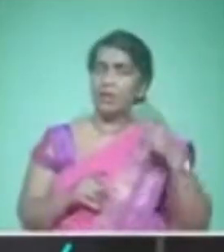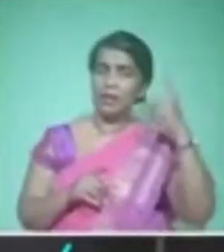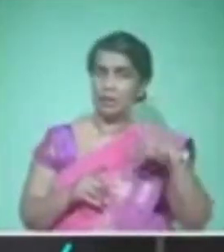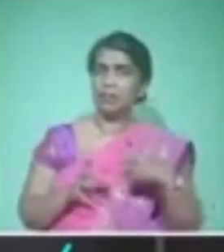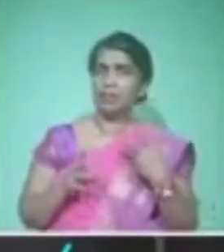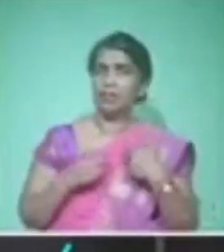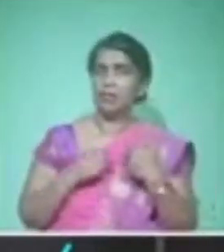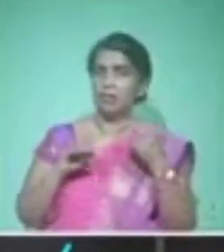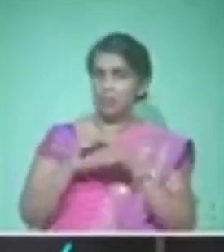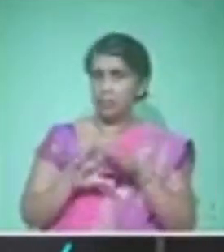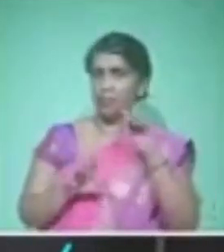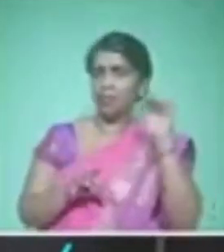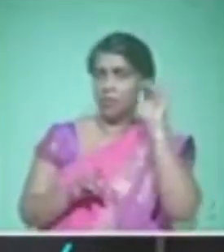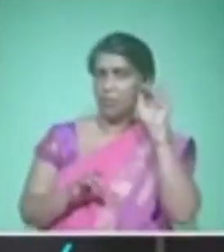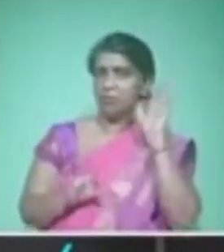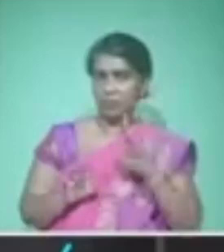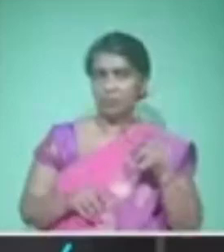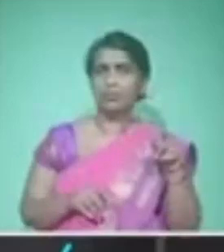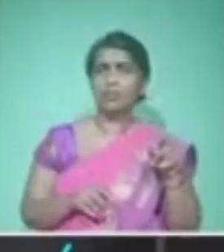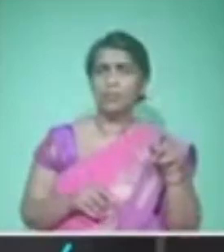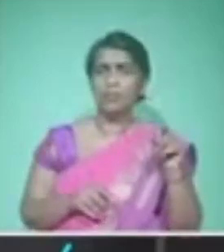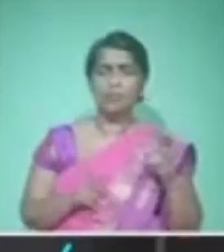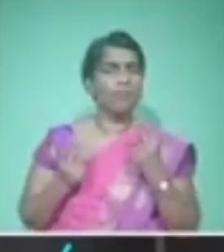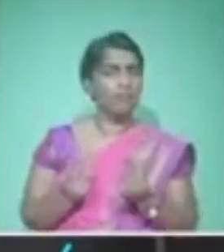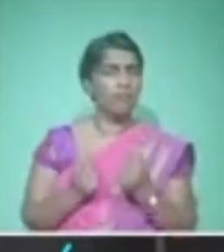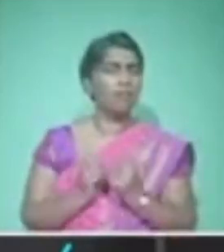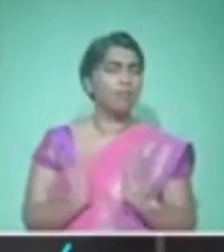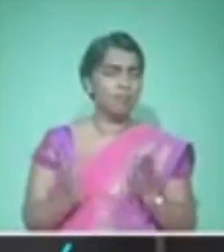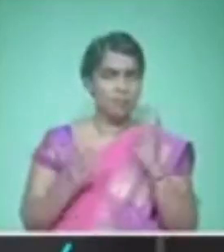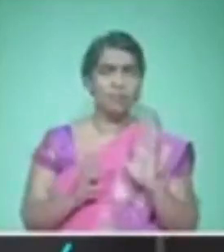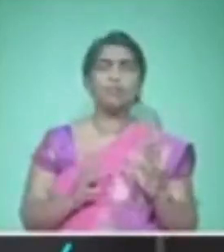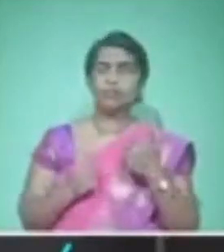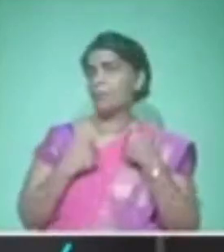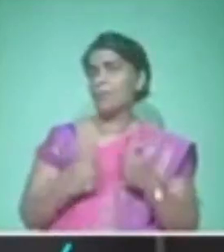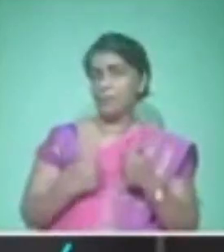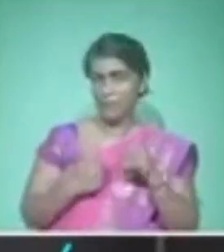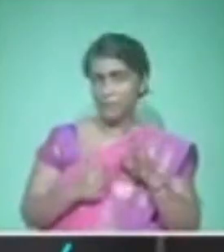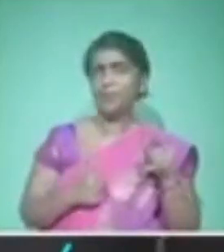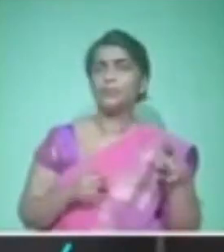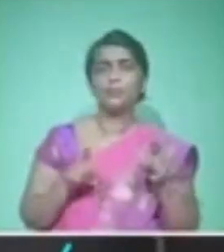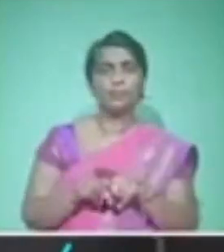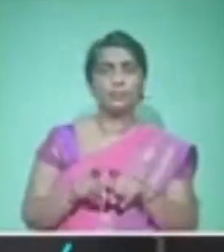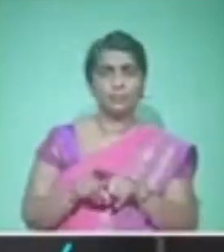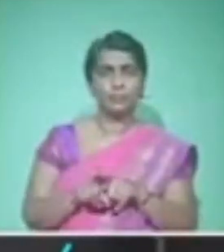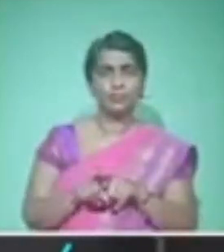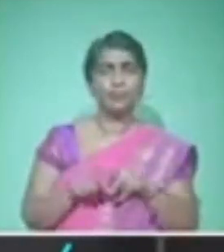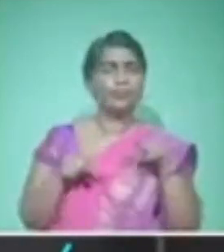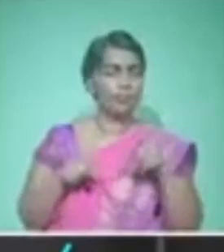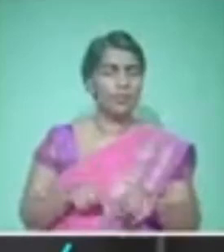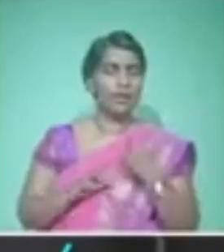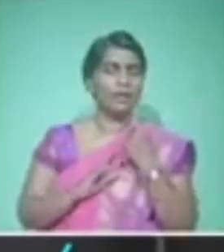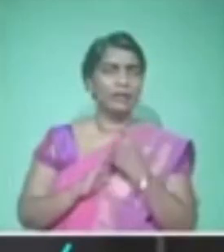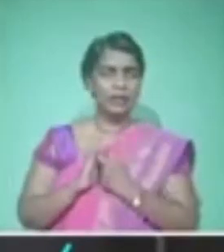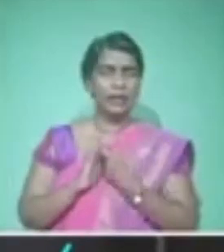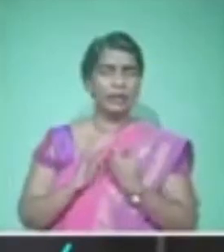කරන්න බලාගෙන ඉන්නවා කියලා තමයි තියෙන ආරංචිය ඒක වහාම කරන එක සුදුසුයි ඒ වගේම දැන් කන්ඩිෂනල්